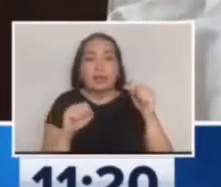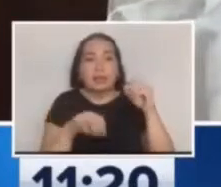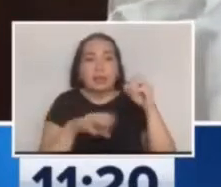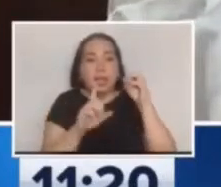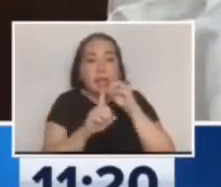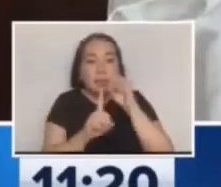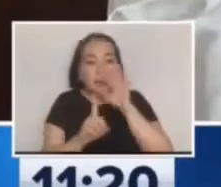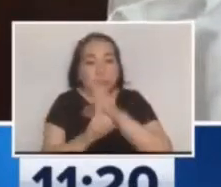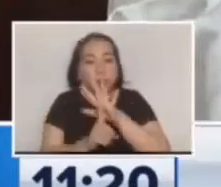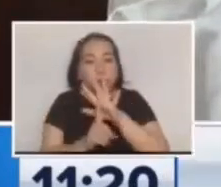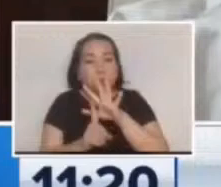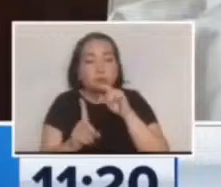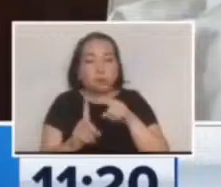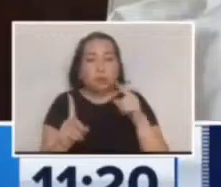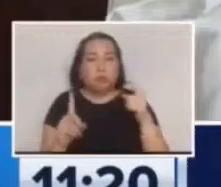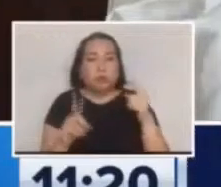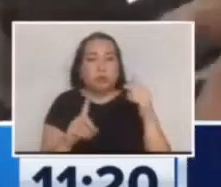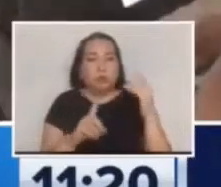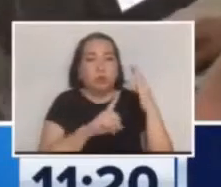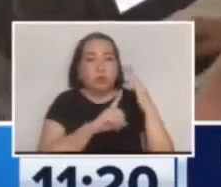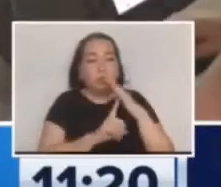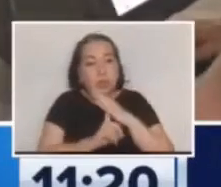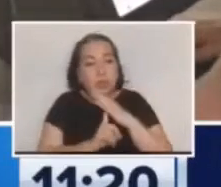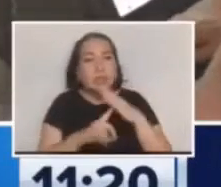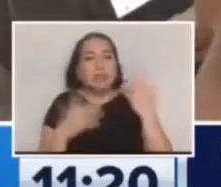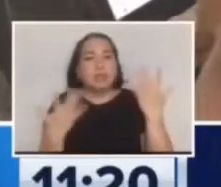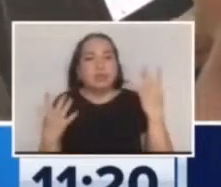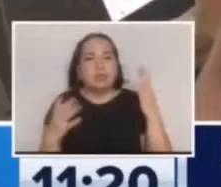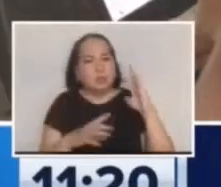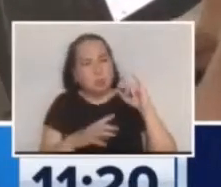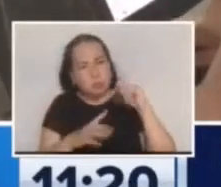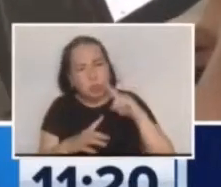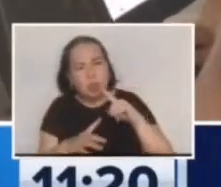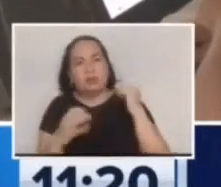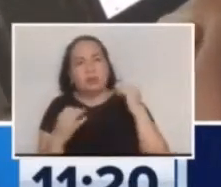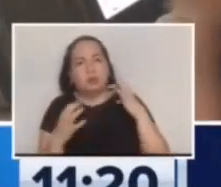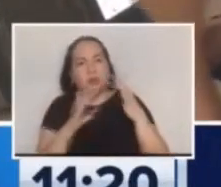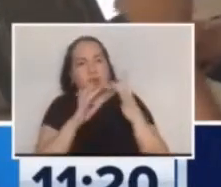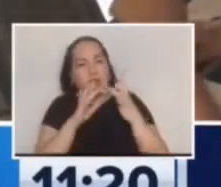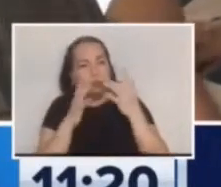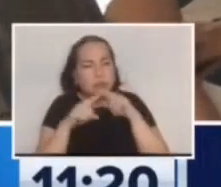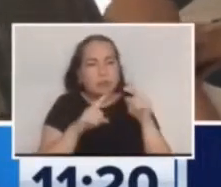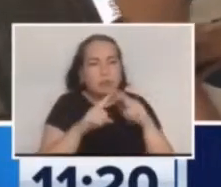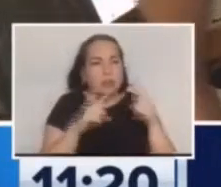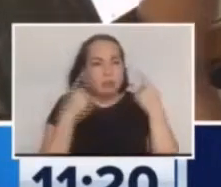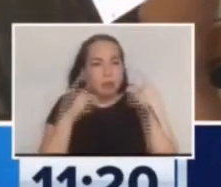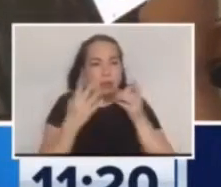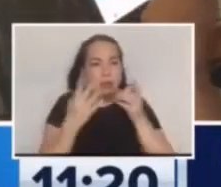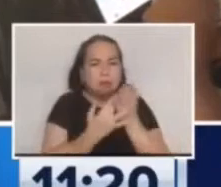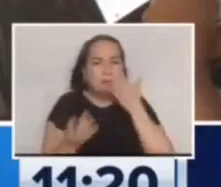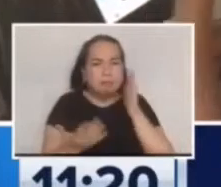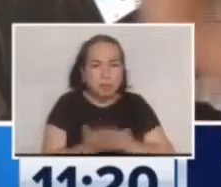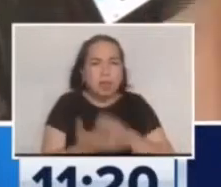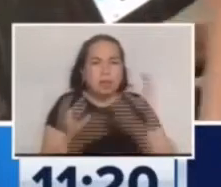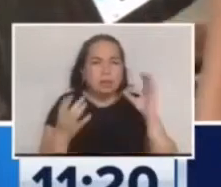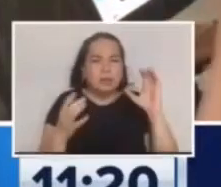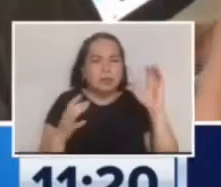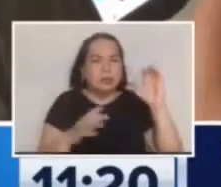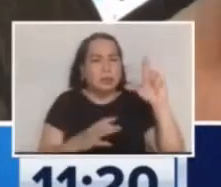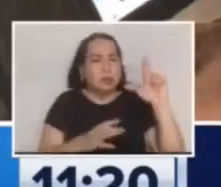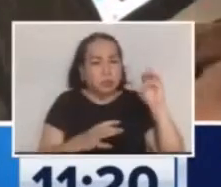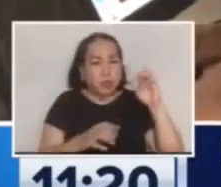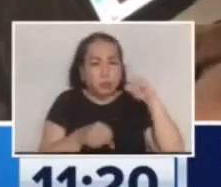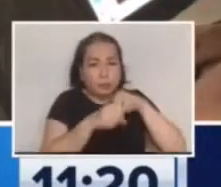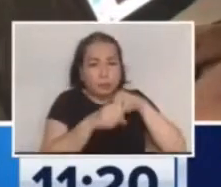content. At syempre, ang ating content na binibigay ng Department of Education ay will all be